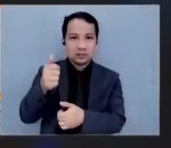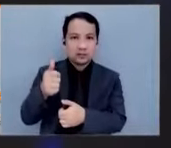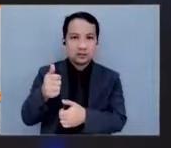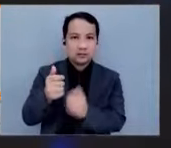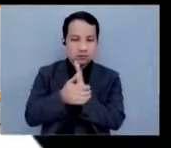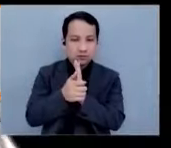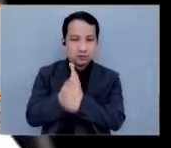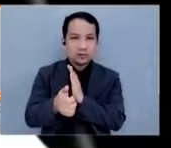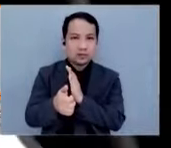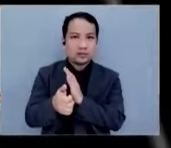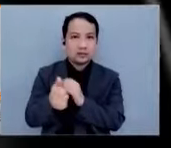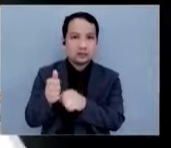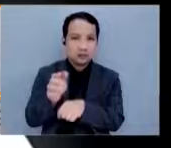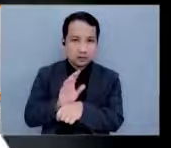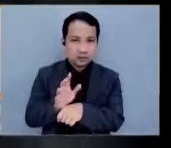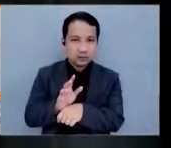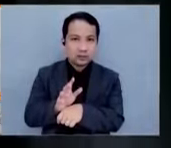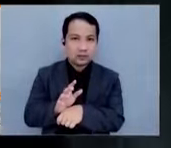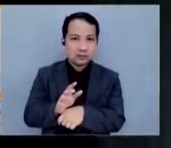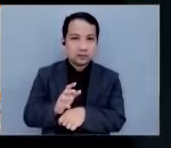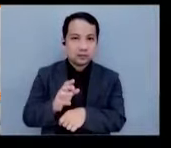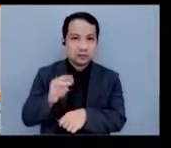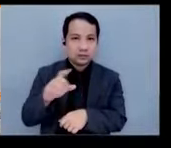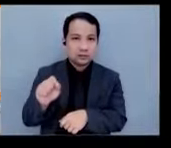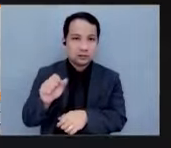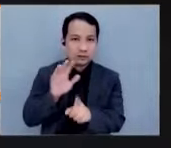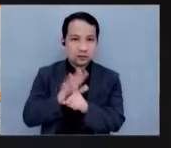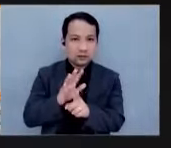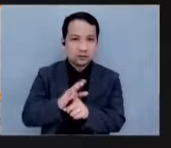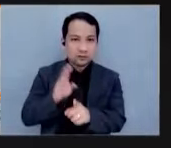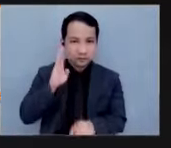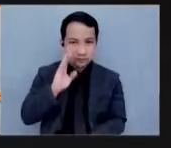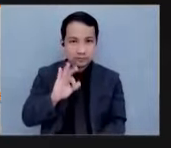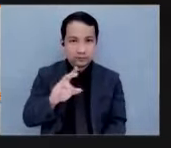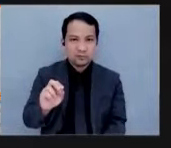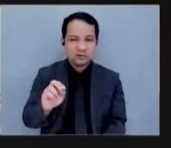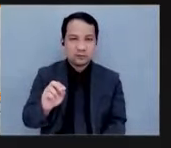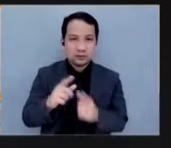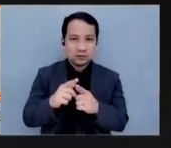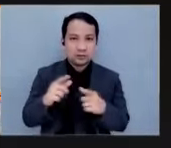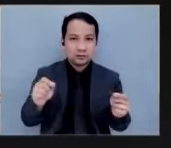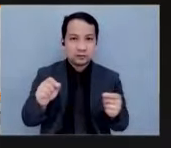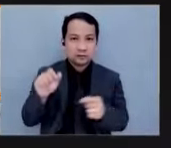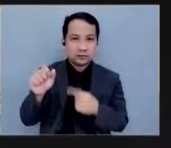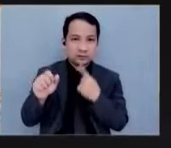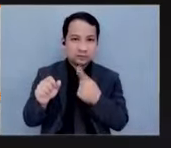Cinema, Marvel star Fan Bing Bing, ang Japanese superstar